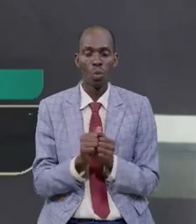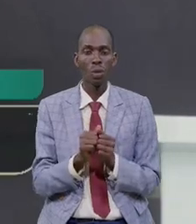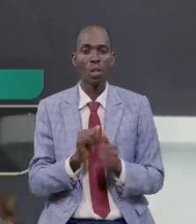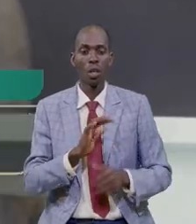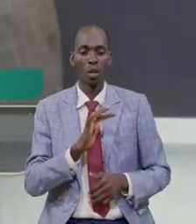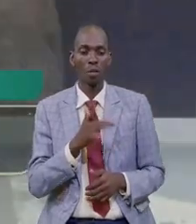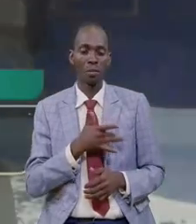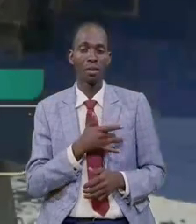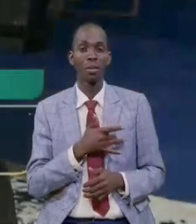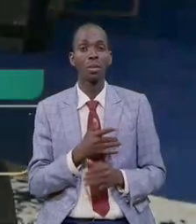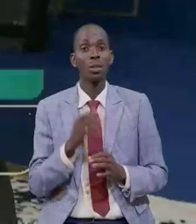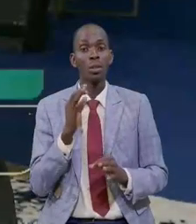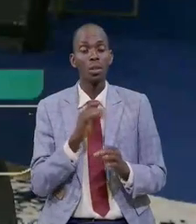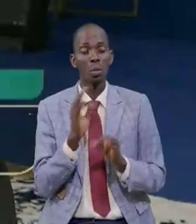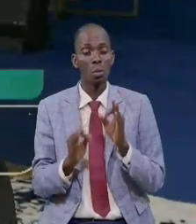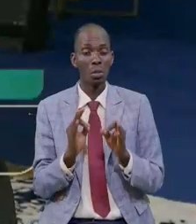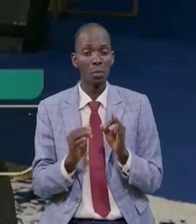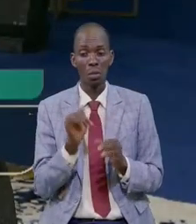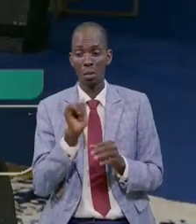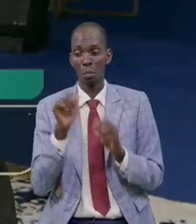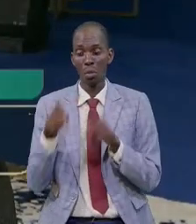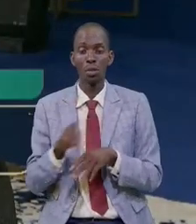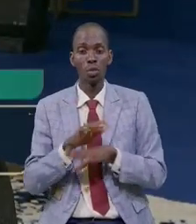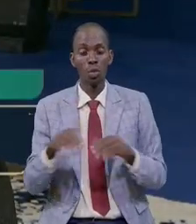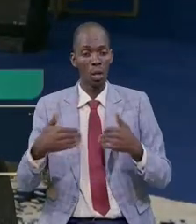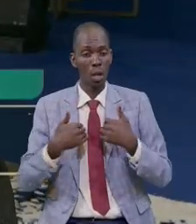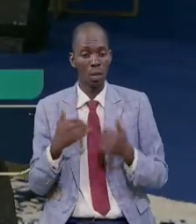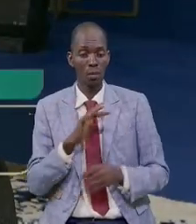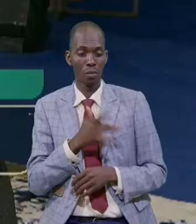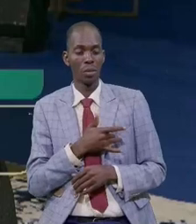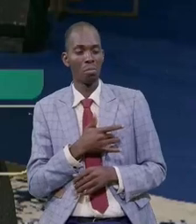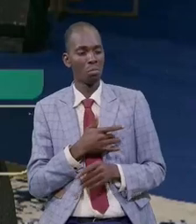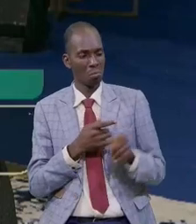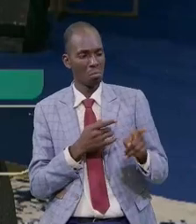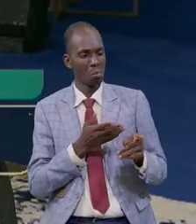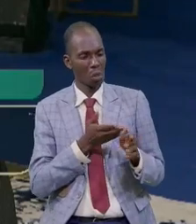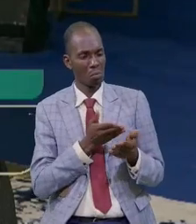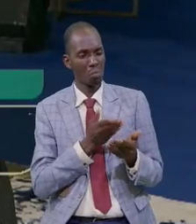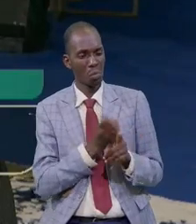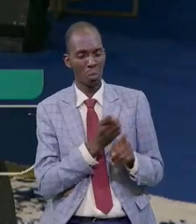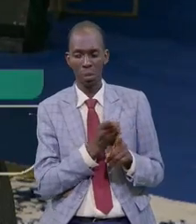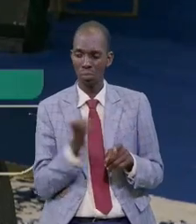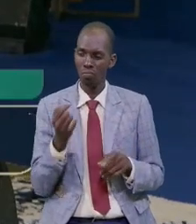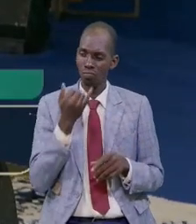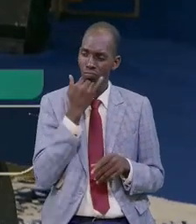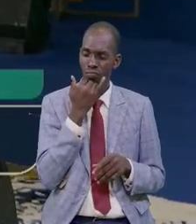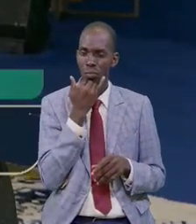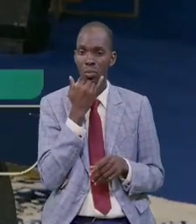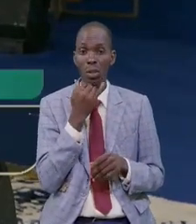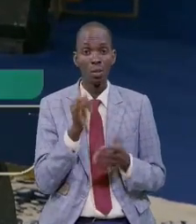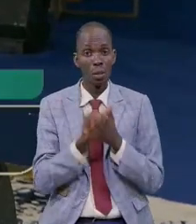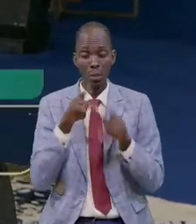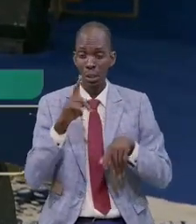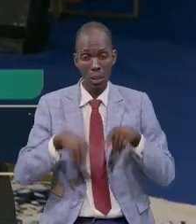conviction si la personne n'a pas de conviction c'est ce pourquoi V tener